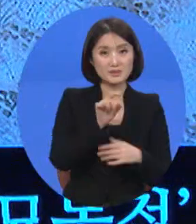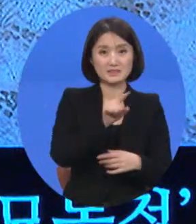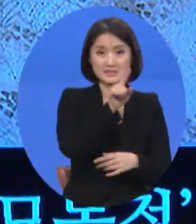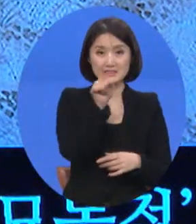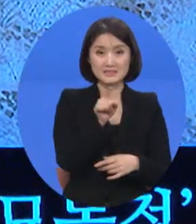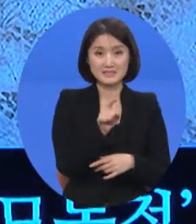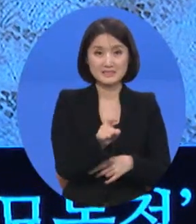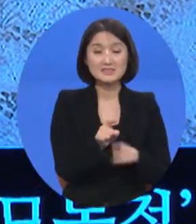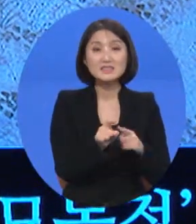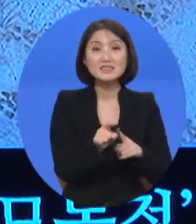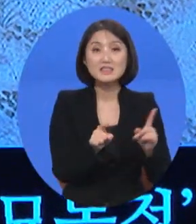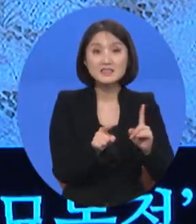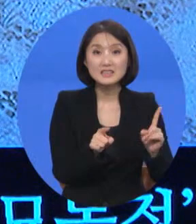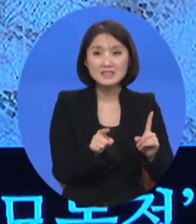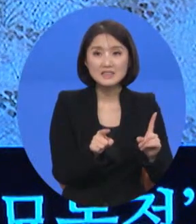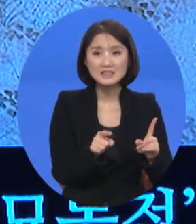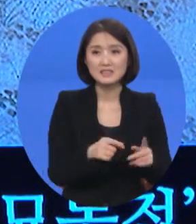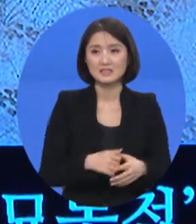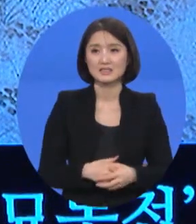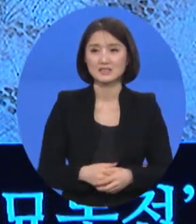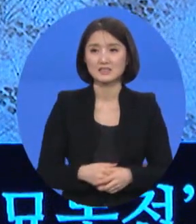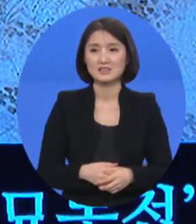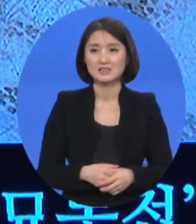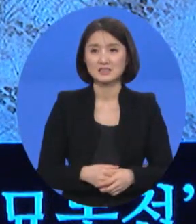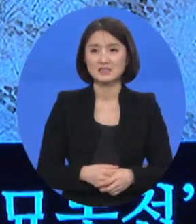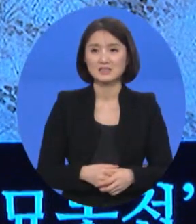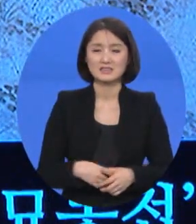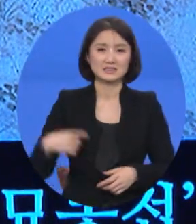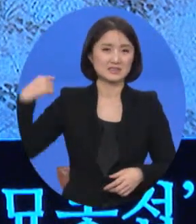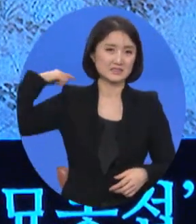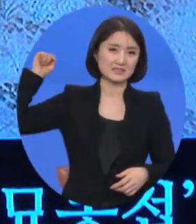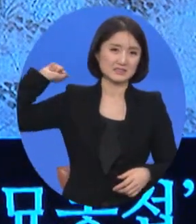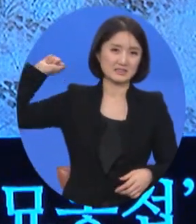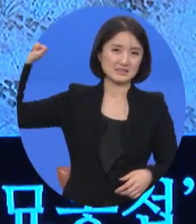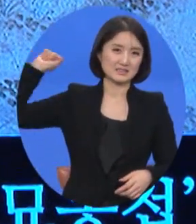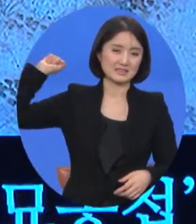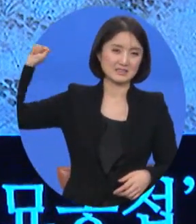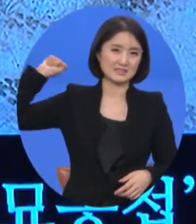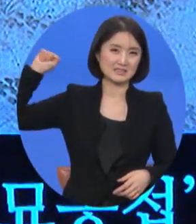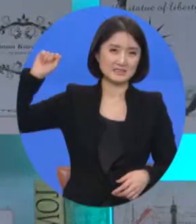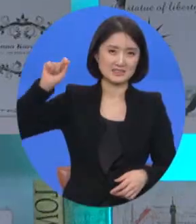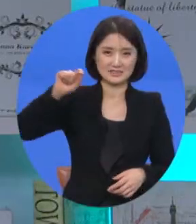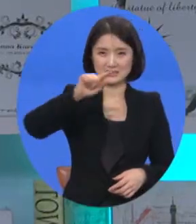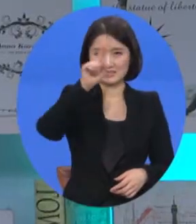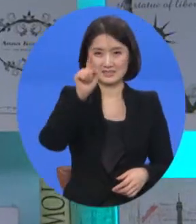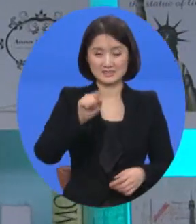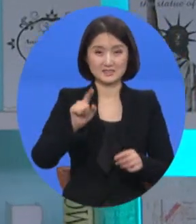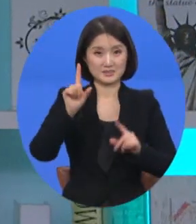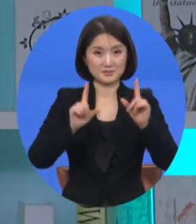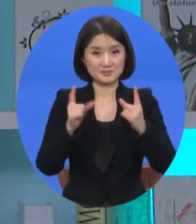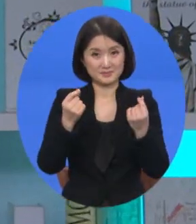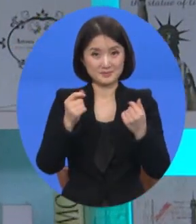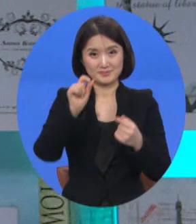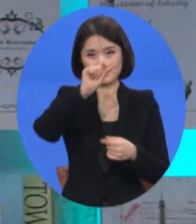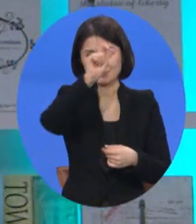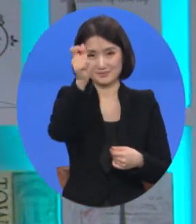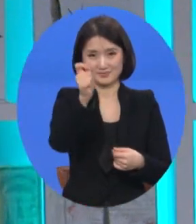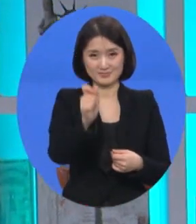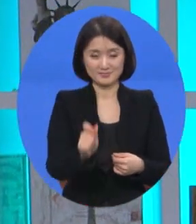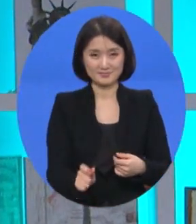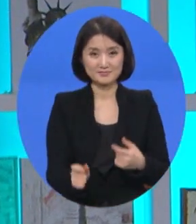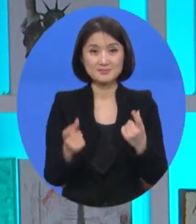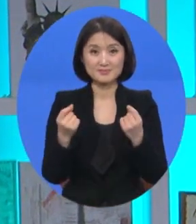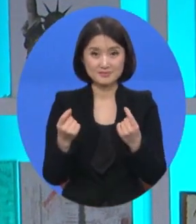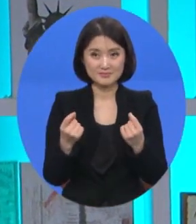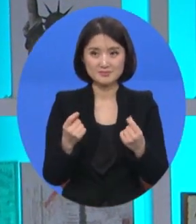그게 뭐냐면 뭐겠습니까 등 끌게 입니다 그래서 등 끓게 근데 등 끌게 를 우리는 뭐라고